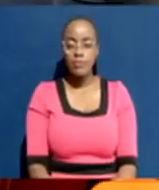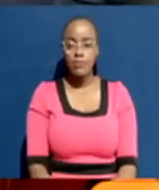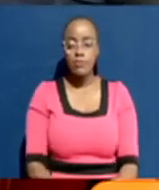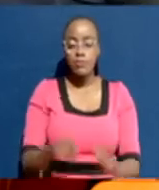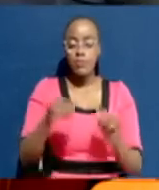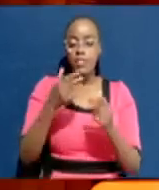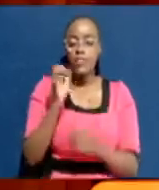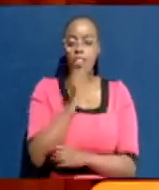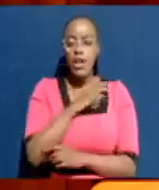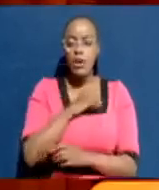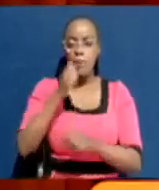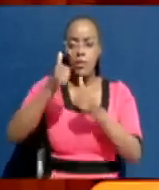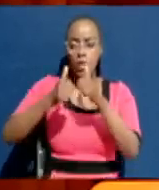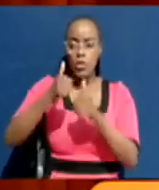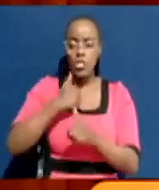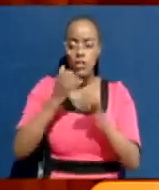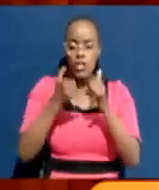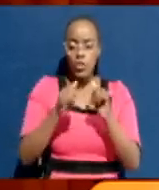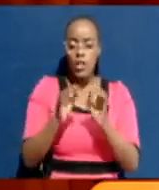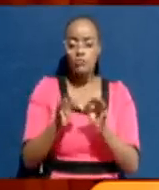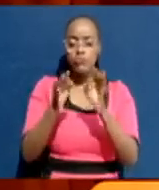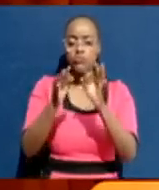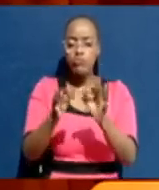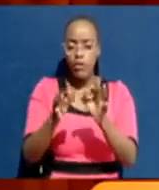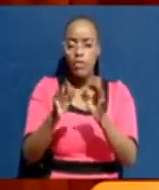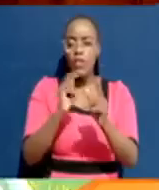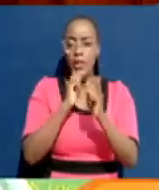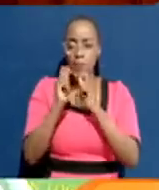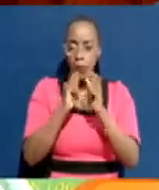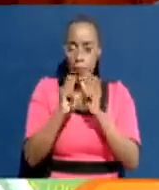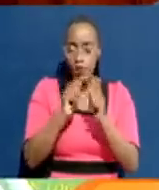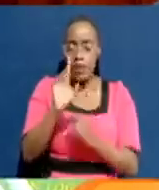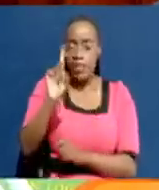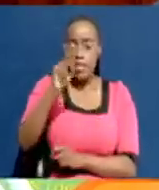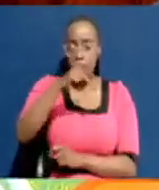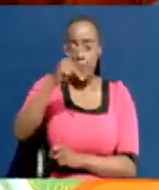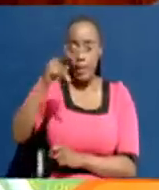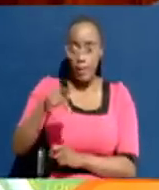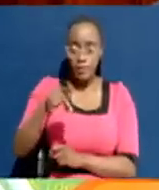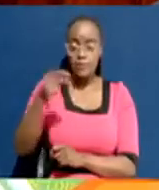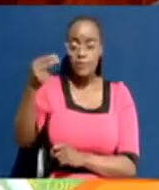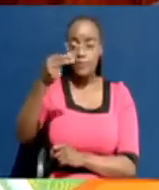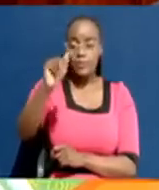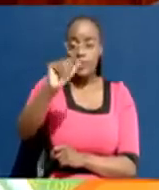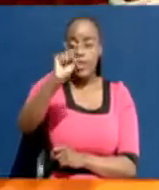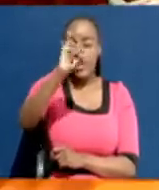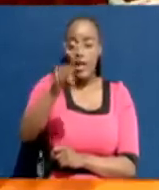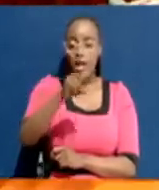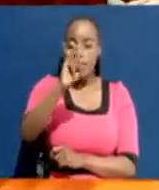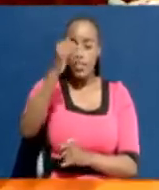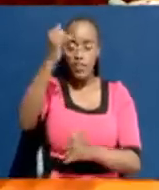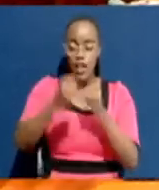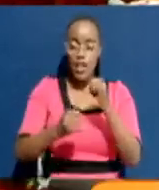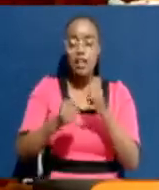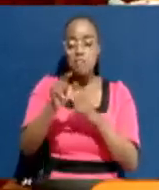Licha ya tetesi zilizokuwepo kujaribu kusitisha kuhojiwa kwa mkurugenzi wa mashtaka ya umma Noordin Haji, hatimaye